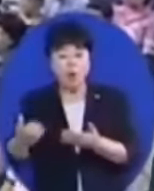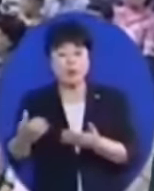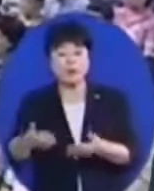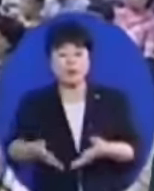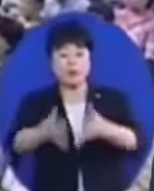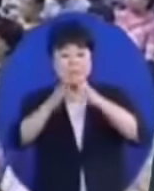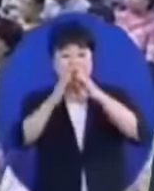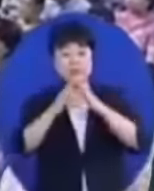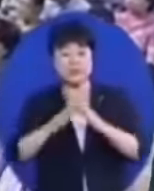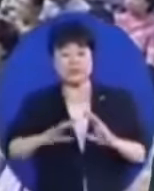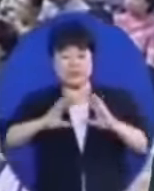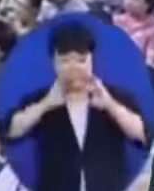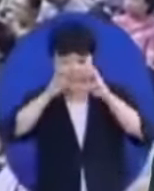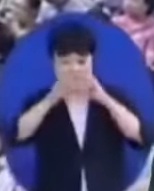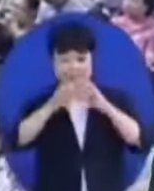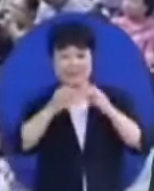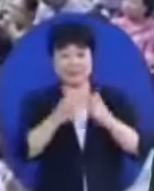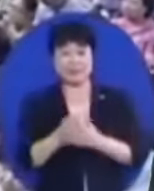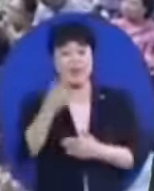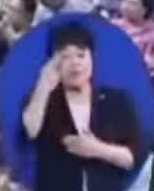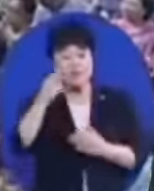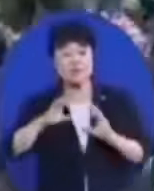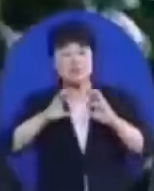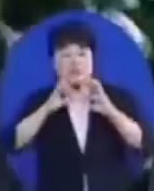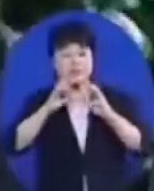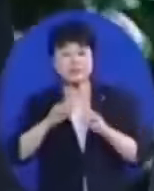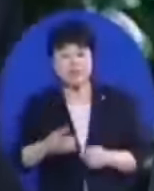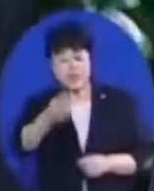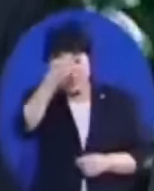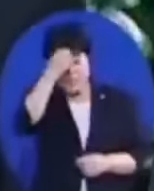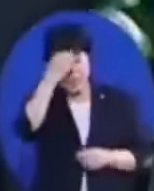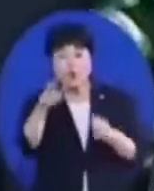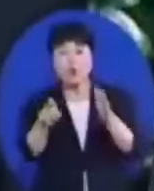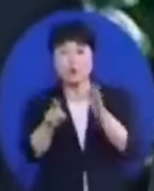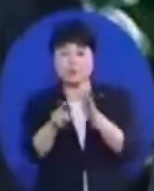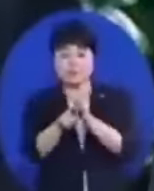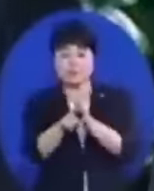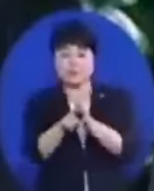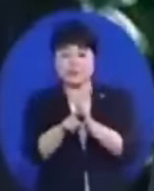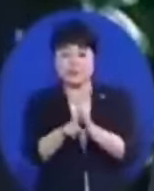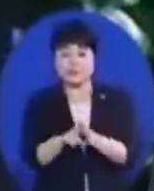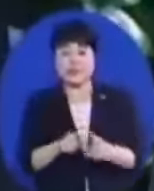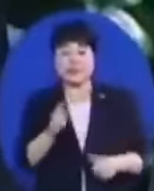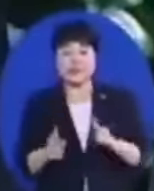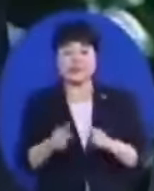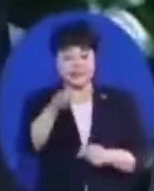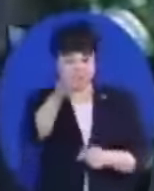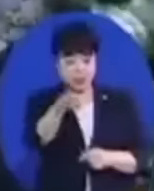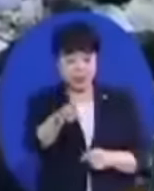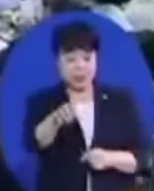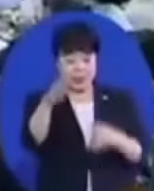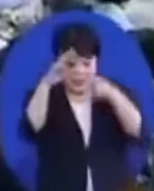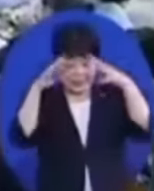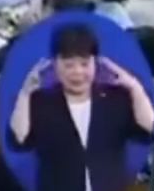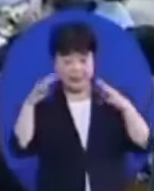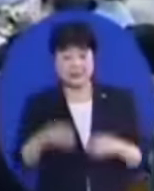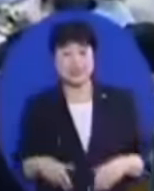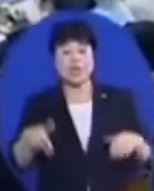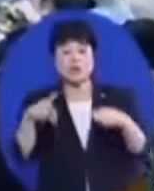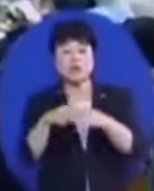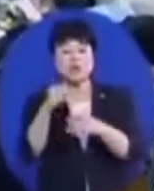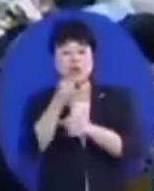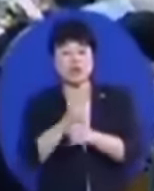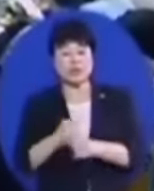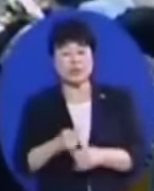건립한 나라입니다. 그러므로 미국인의 대부분은 기독교를 믿고 있습니다. 미국 텍사스주 베일러 대학의 종교연구소가